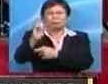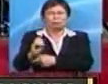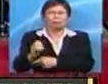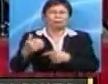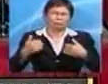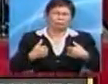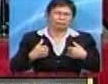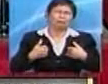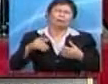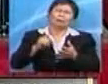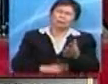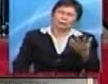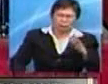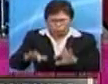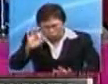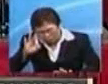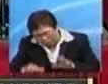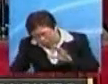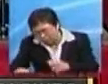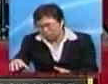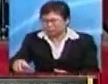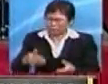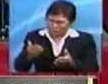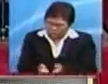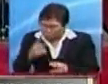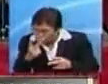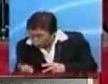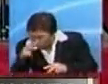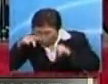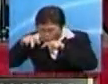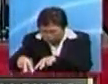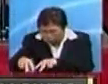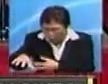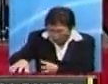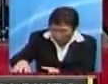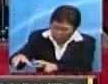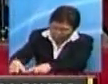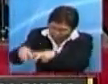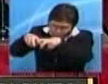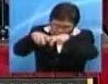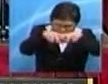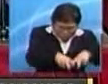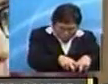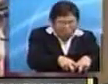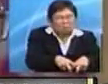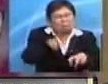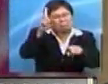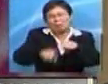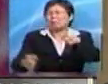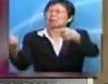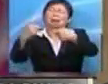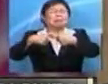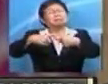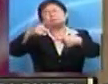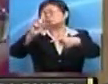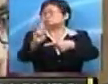dapat kumpul dan jumpa dan bawa kembali ke pengkalan, tidak boleh dikaitkan